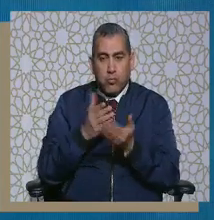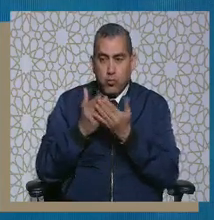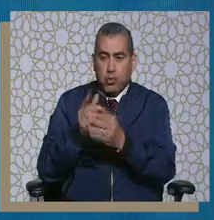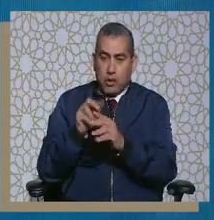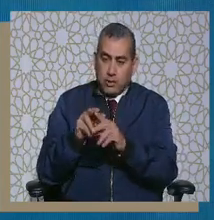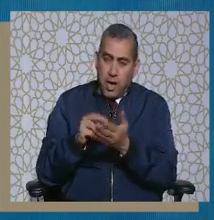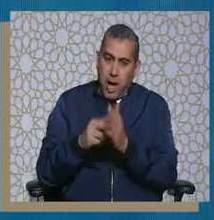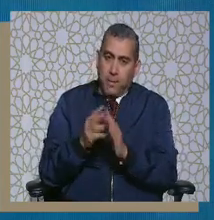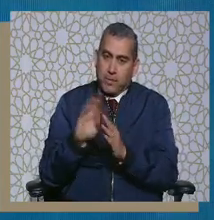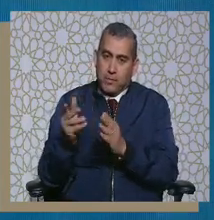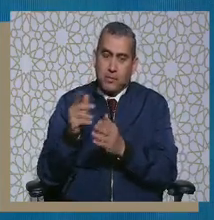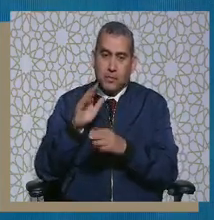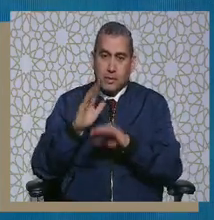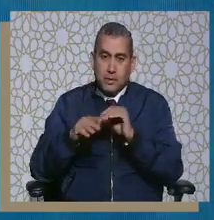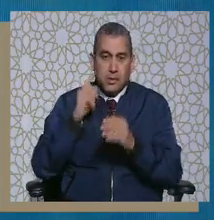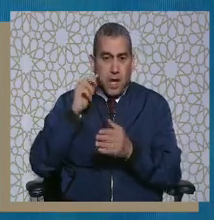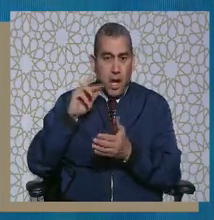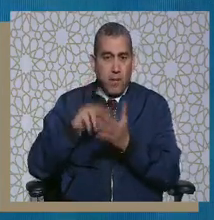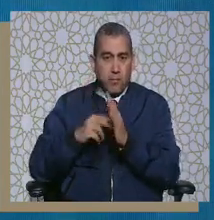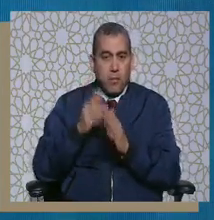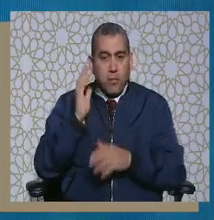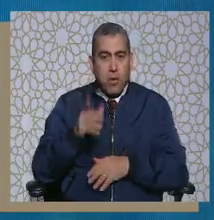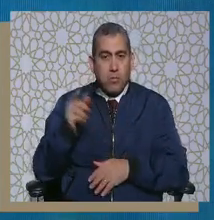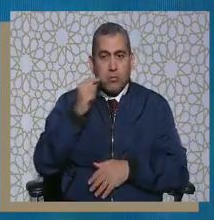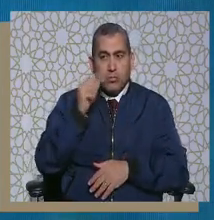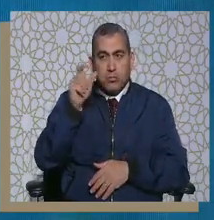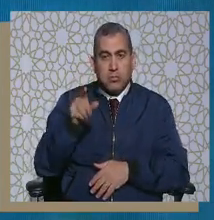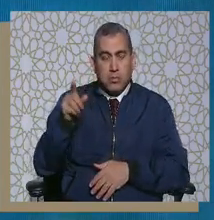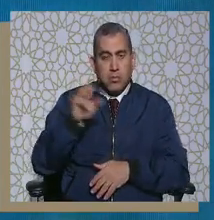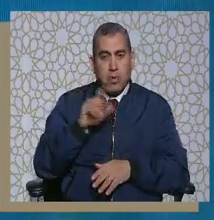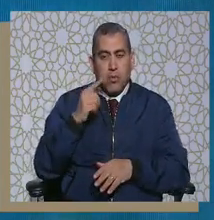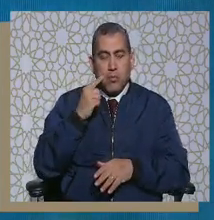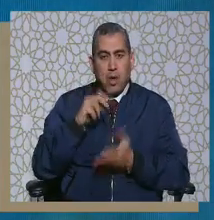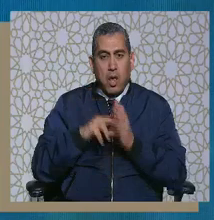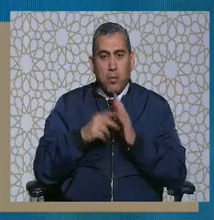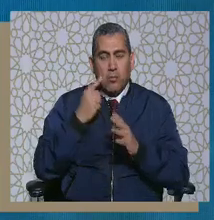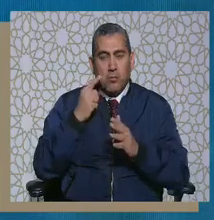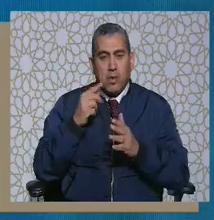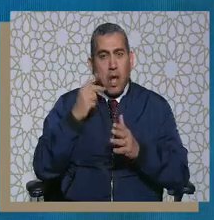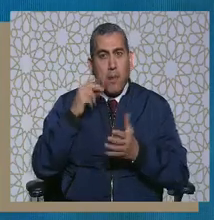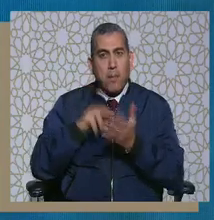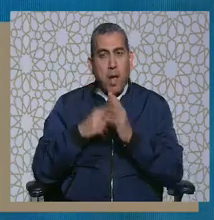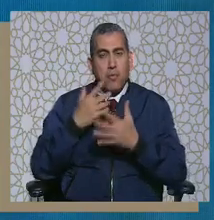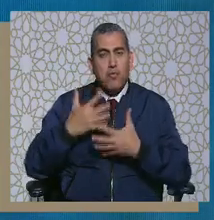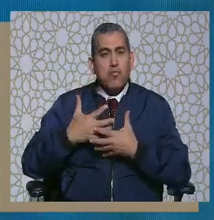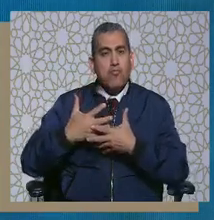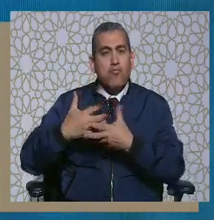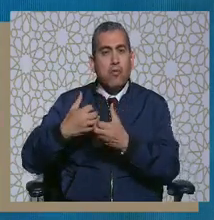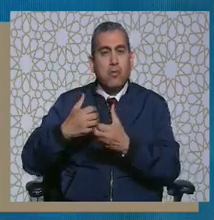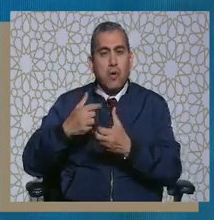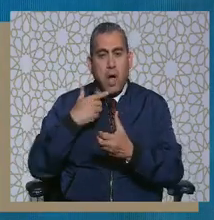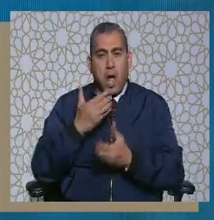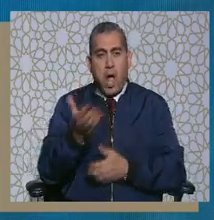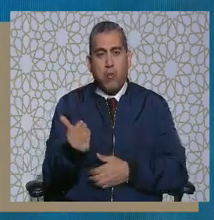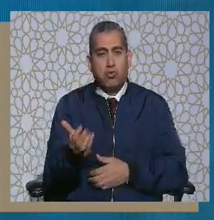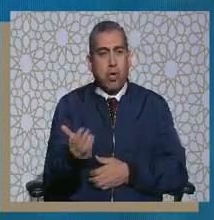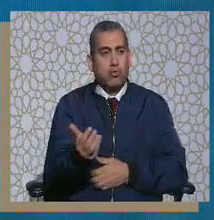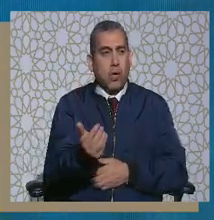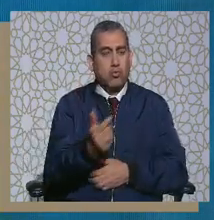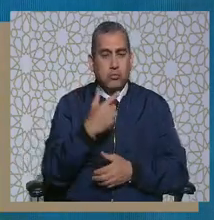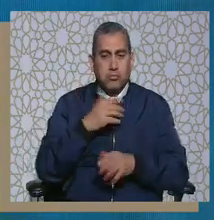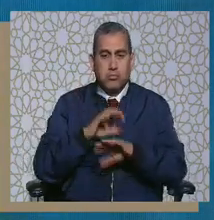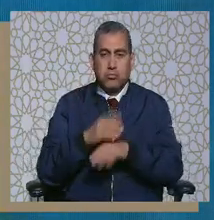توه الا اذا كان هو شخص مستهلك شخص مستهلك يعني ايه هو اللي بيطلب وهو اللي بيضغط عليكم